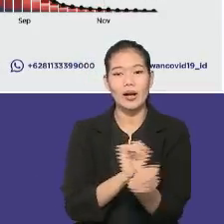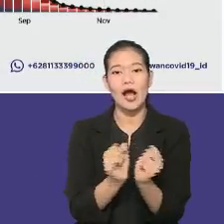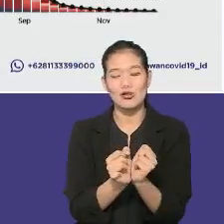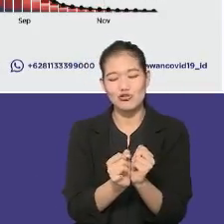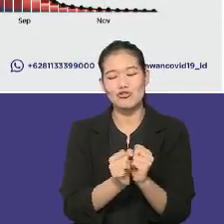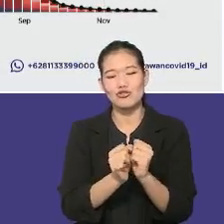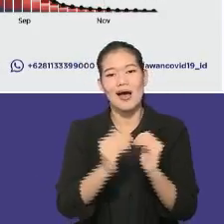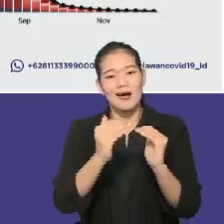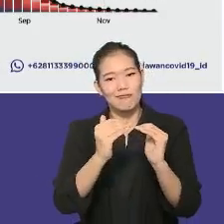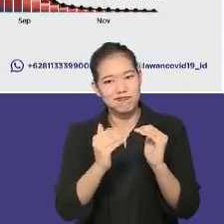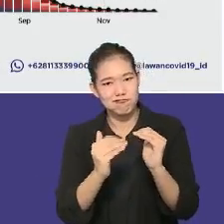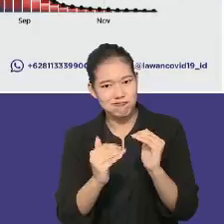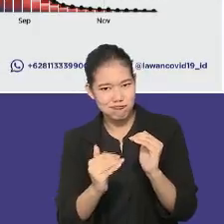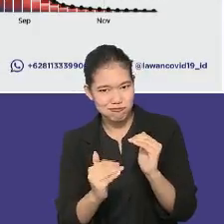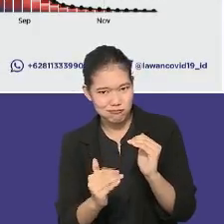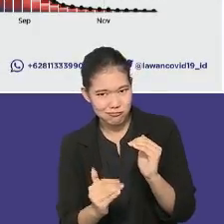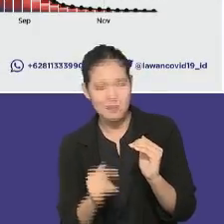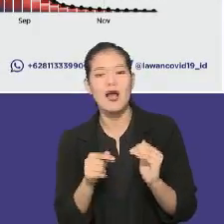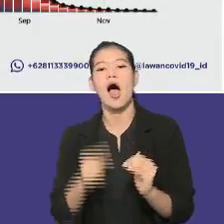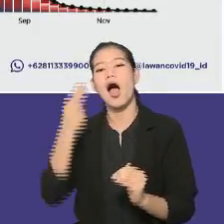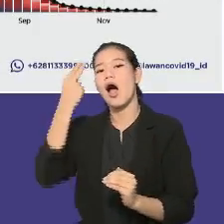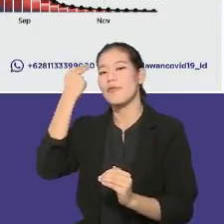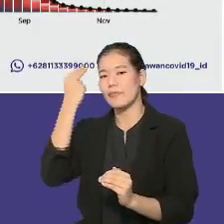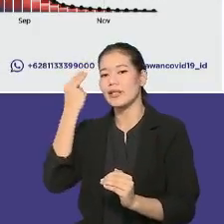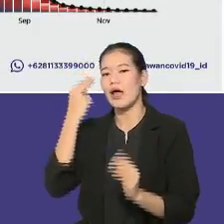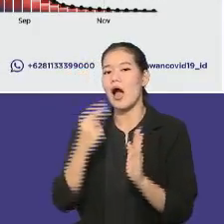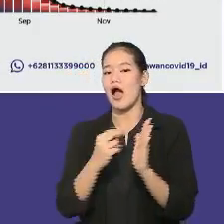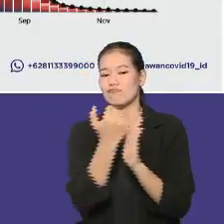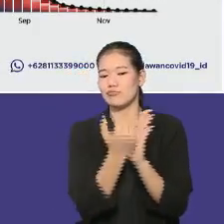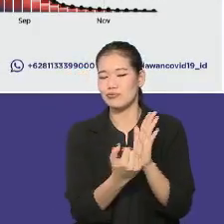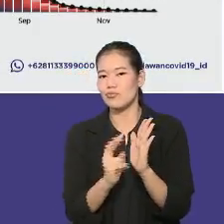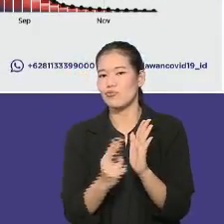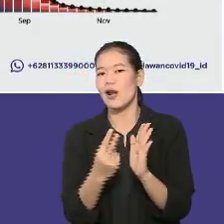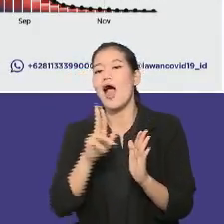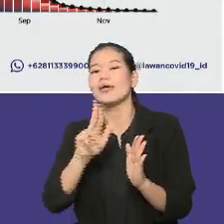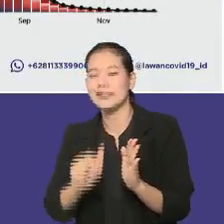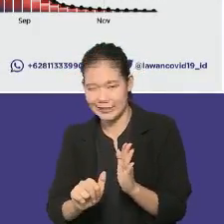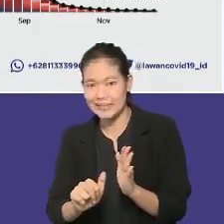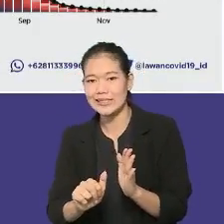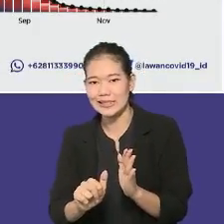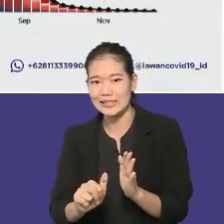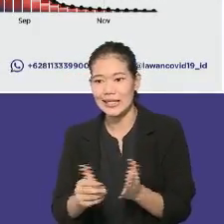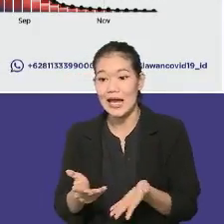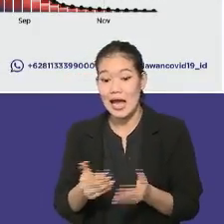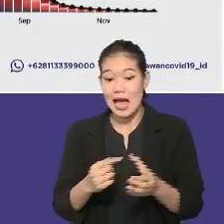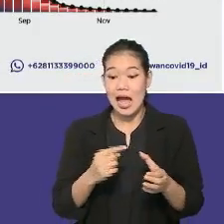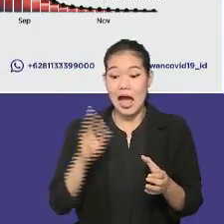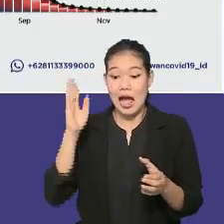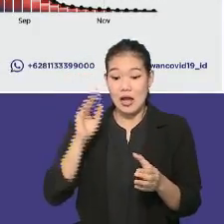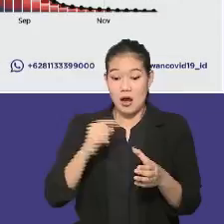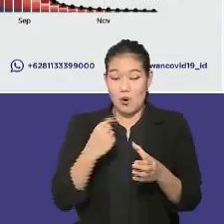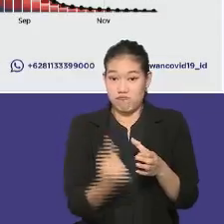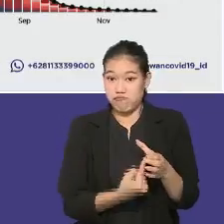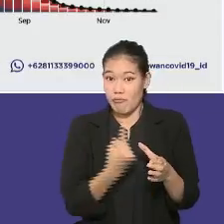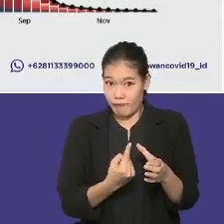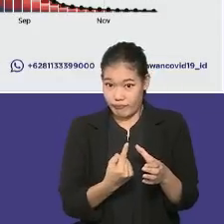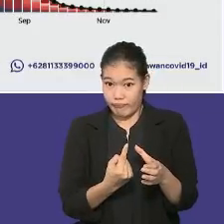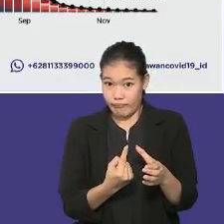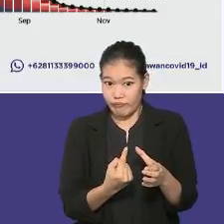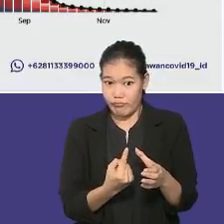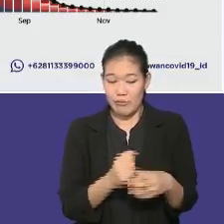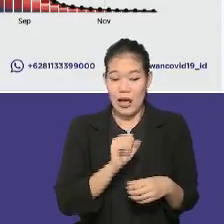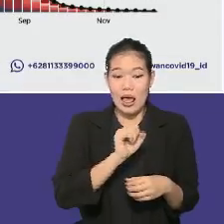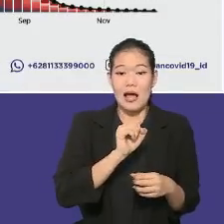November, pemerintah melakukan pelonggaran di mana wajib karantina berubah menjadi 5 kali 24